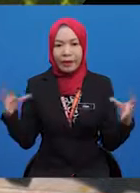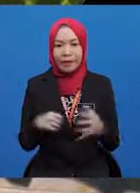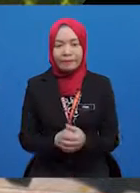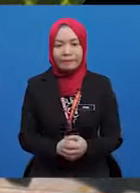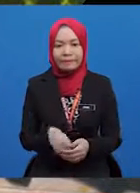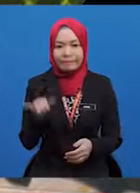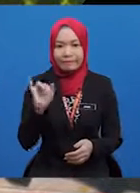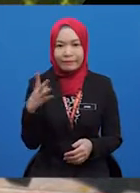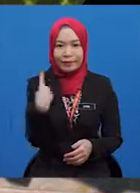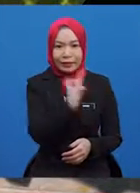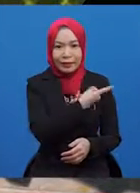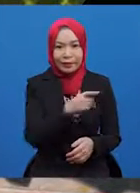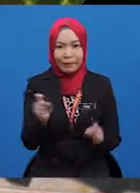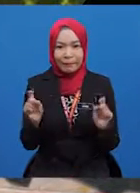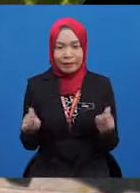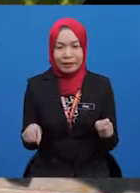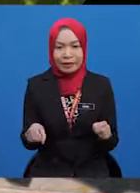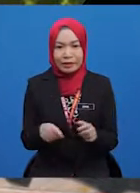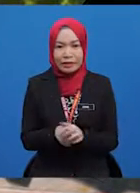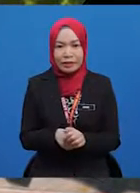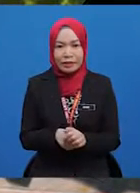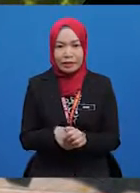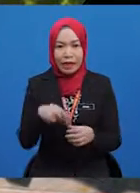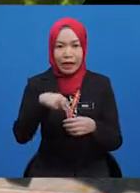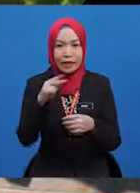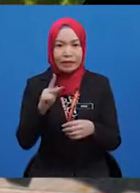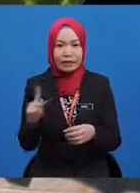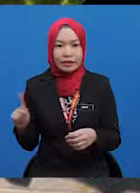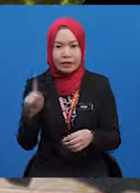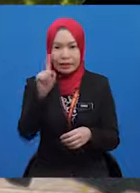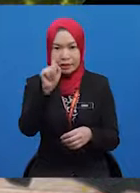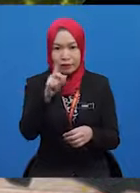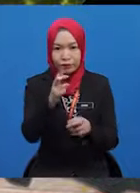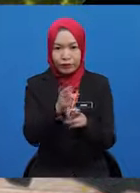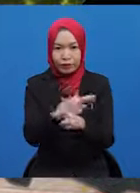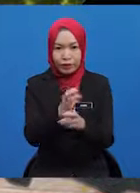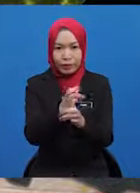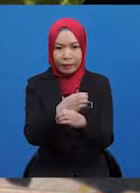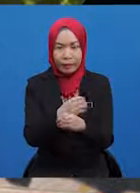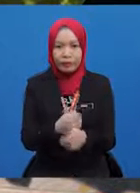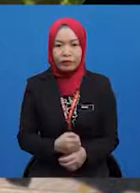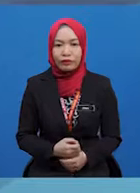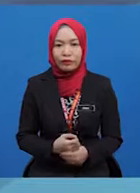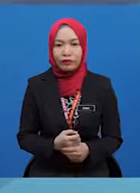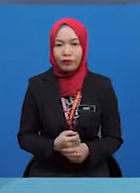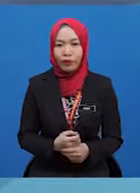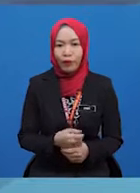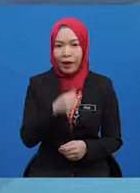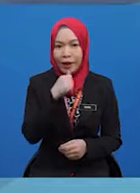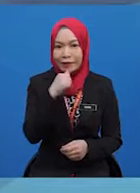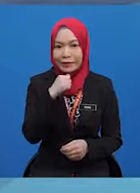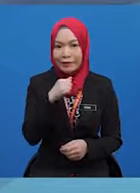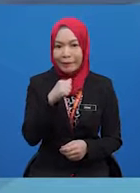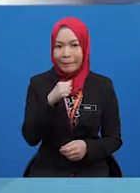Ya, kita perlu menghasilkan satu reka bentuk yang mewakili aiskrim Makcik Kia. Di